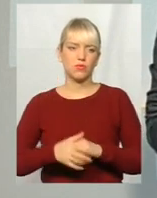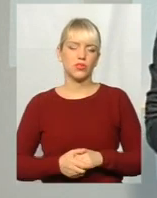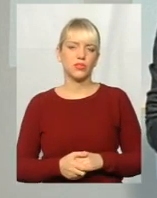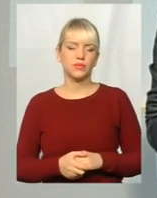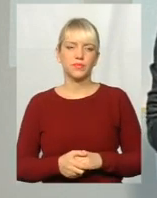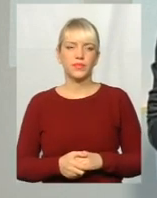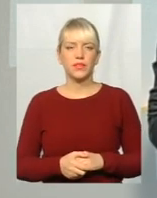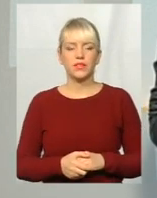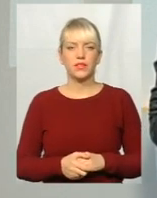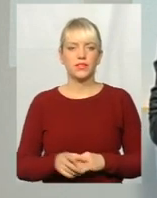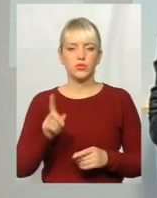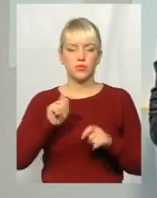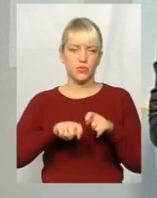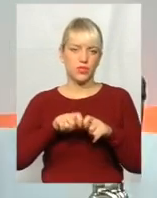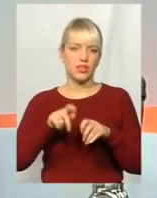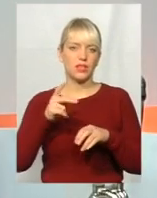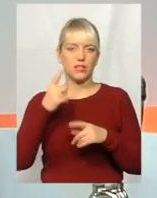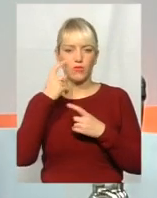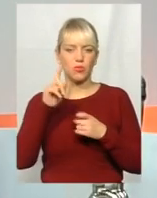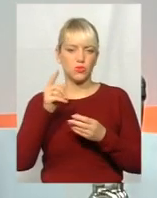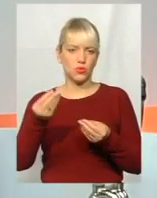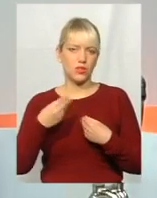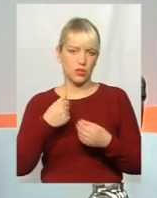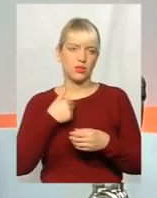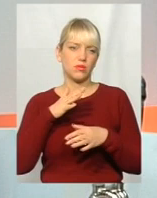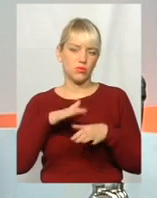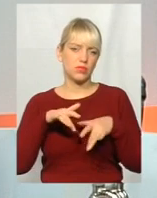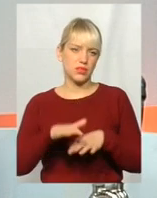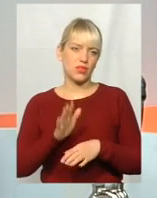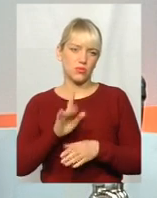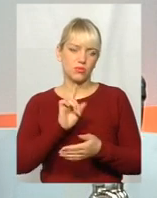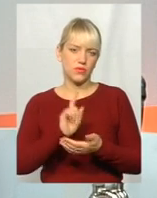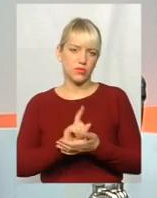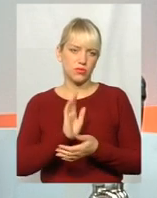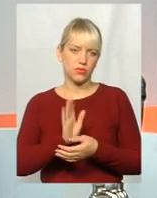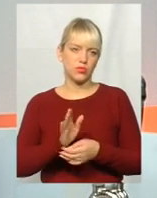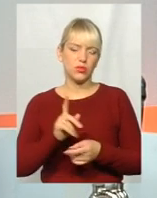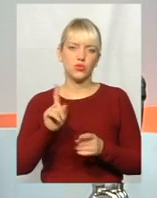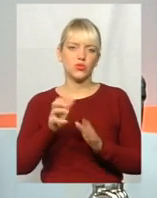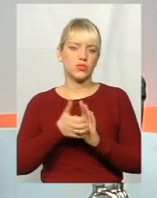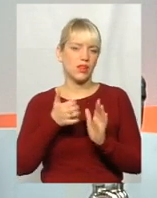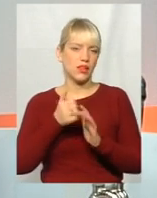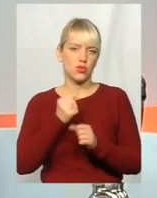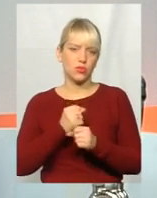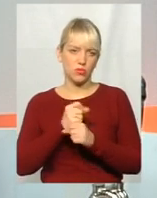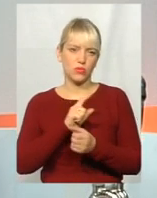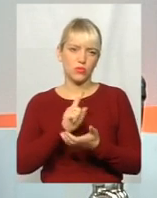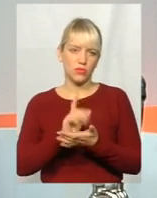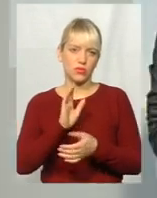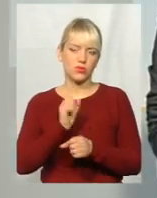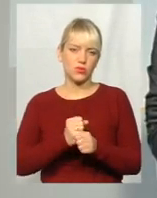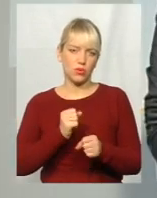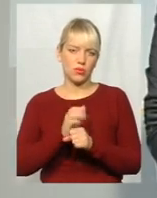особисто перевірю інформацію, яку надано, і ми заходи вживемо обов'язково. Якщо щось не доробили, то обов'язково доробимо. Добре,